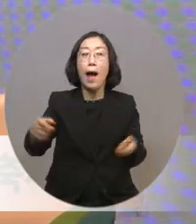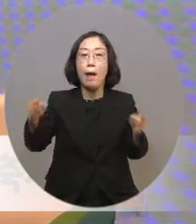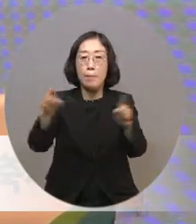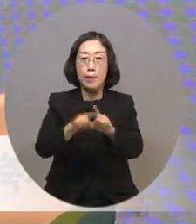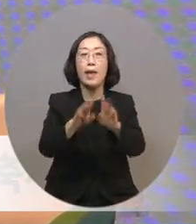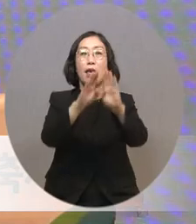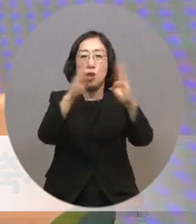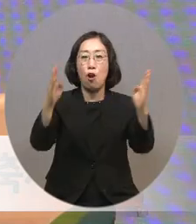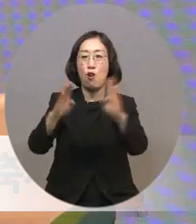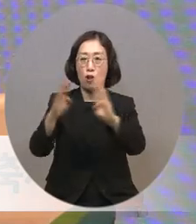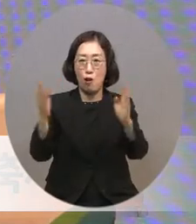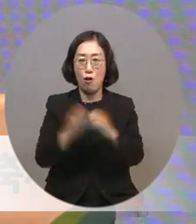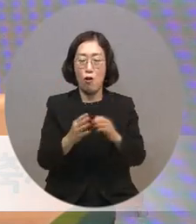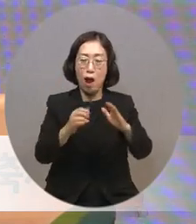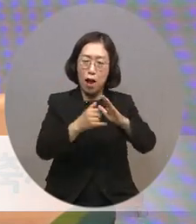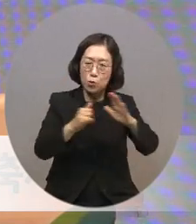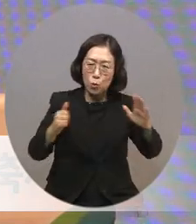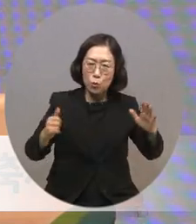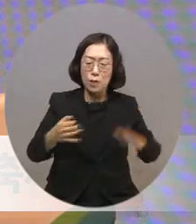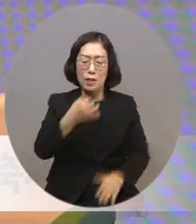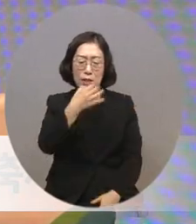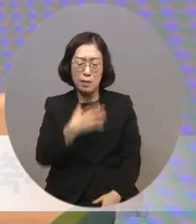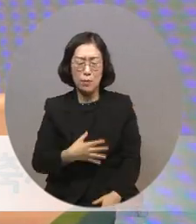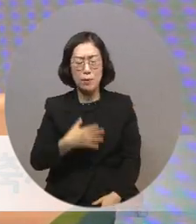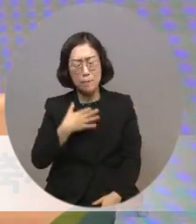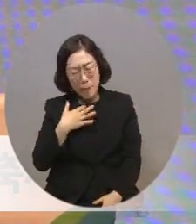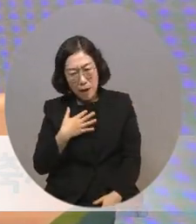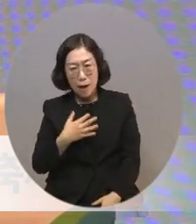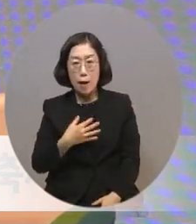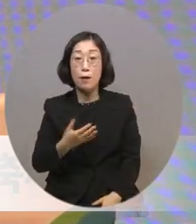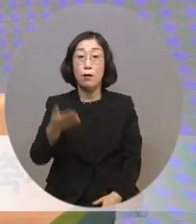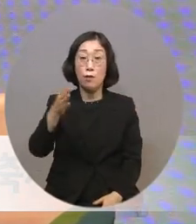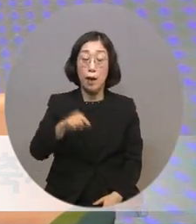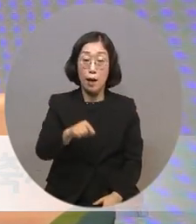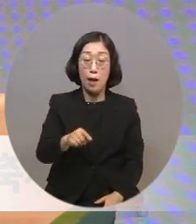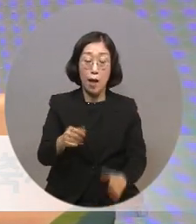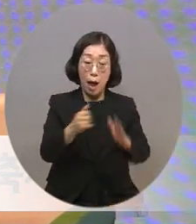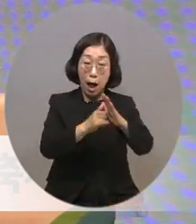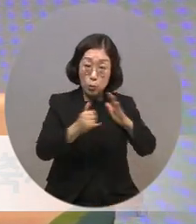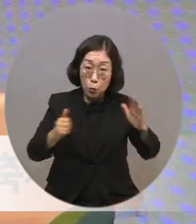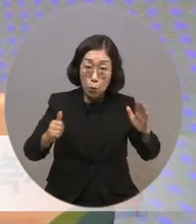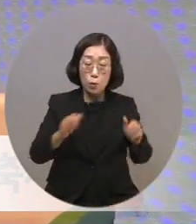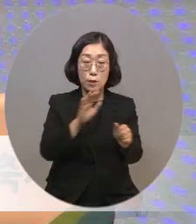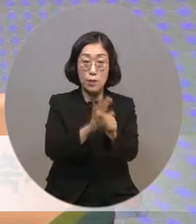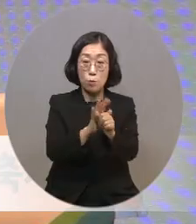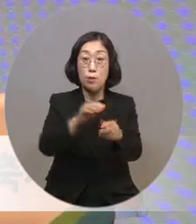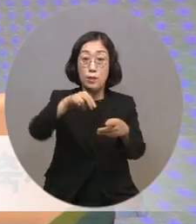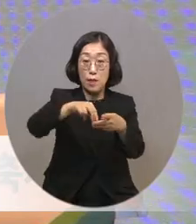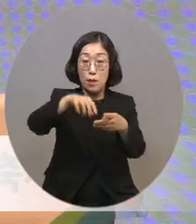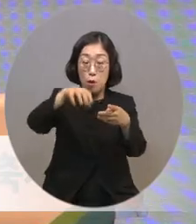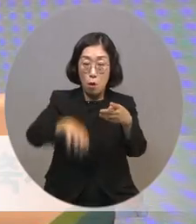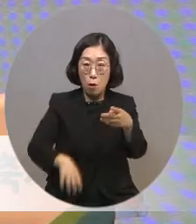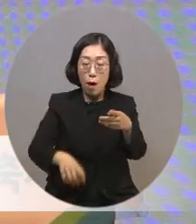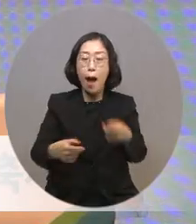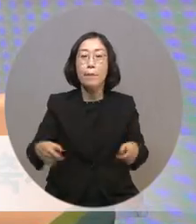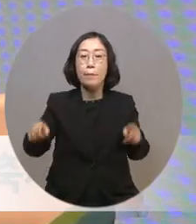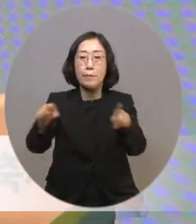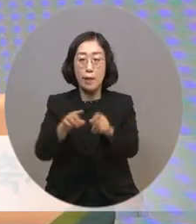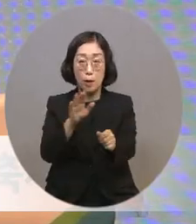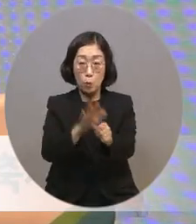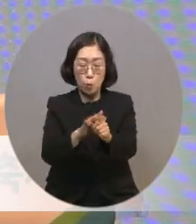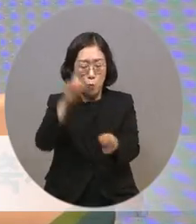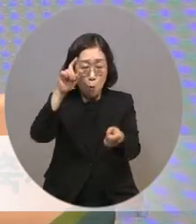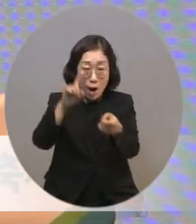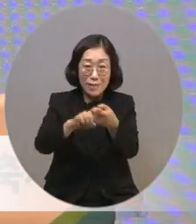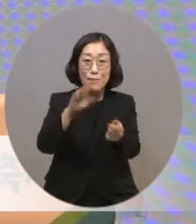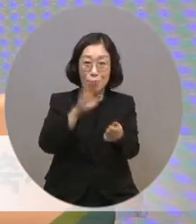있습니다. 가족분들이 좀 힘드시거나 지치거나 하실 때는 가족지원센터가 함께하고 있다는 거 기억해